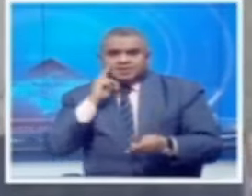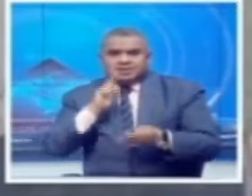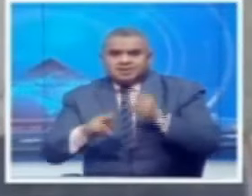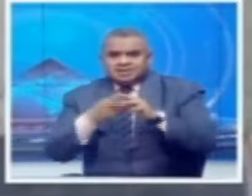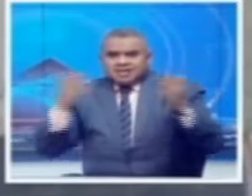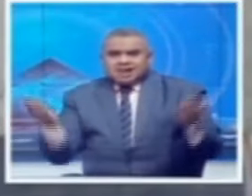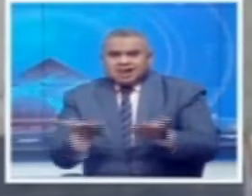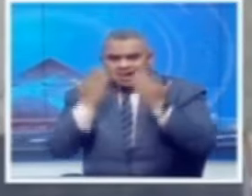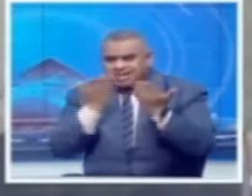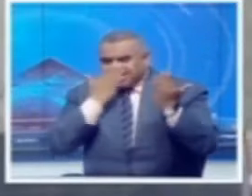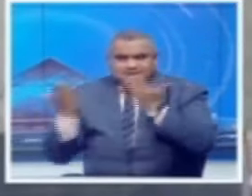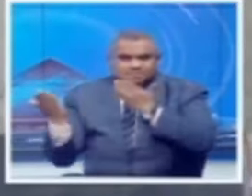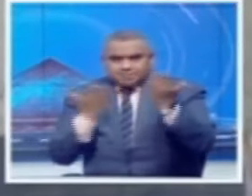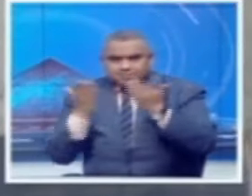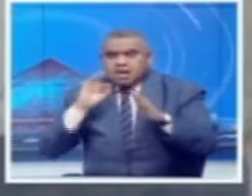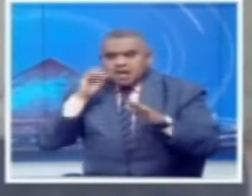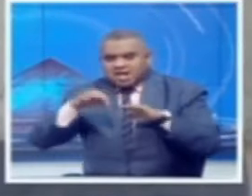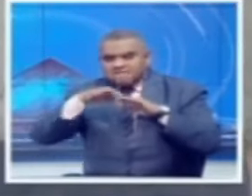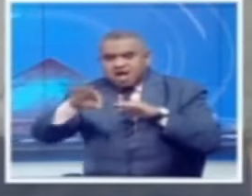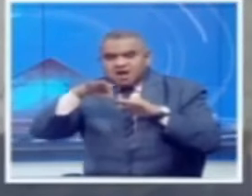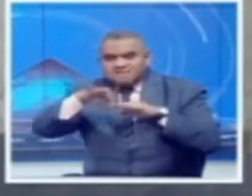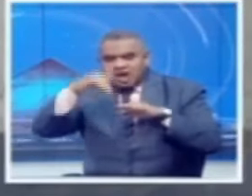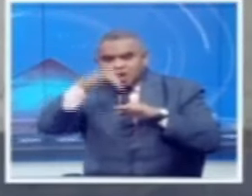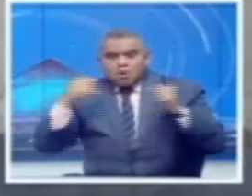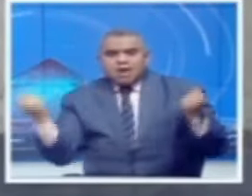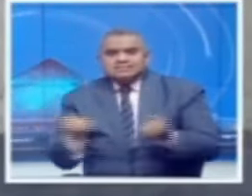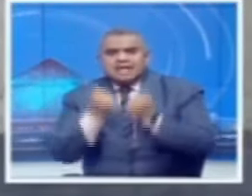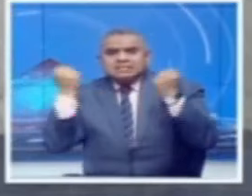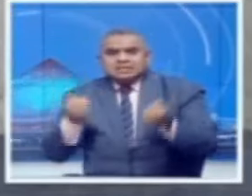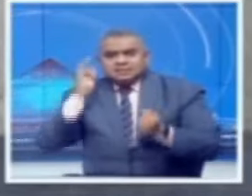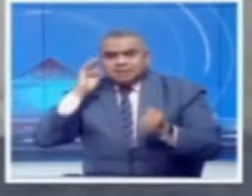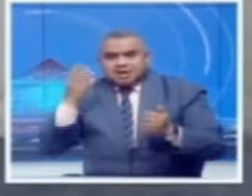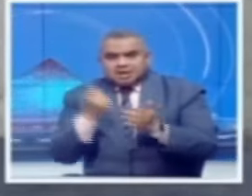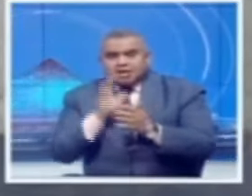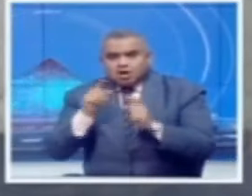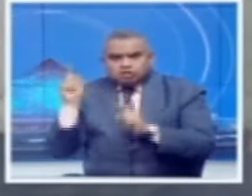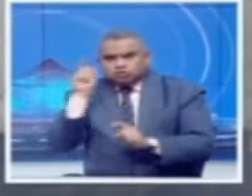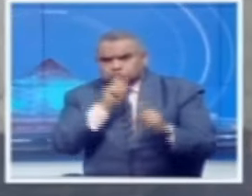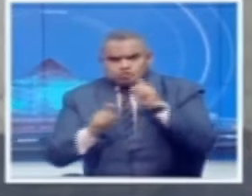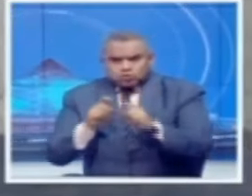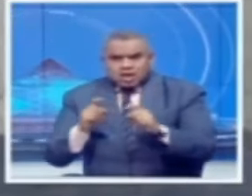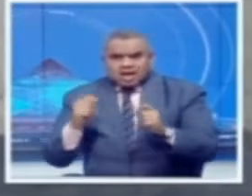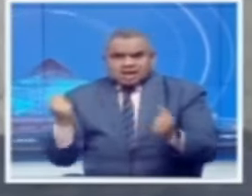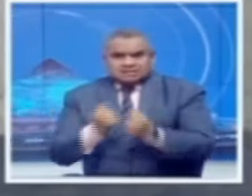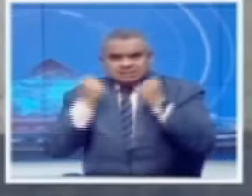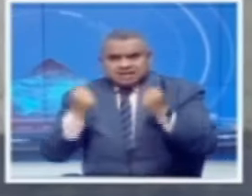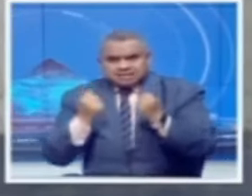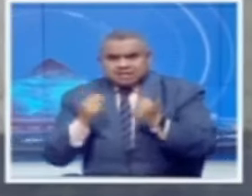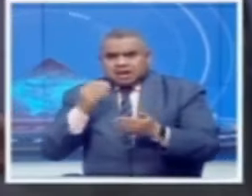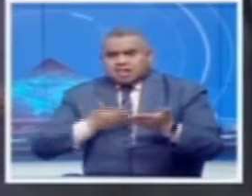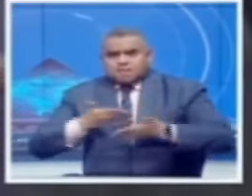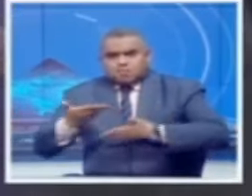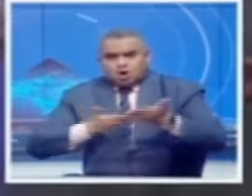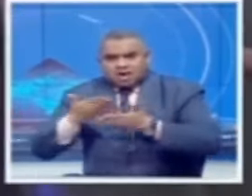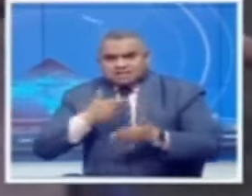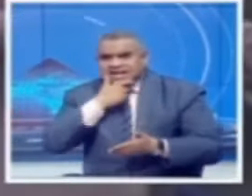القراءه، لا، في مهارات فرعيه اخرى، وازاي يتدرب على انه يحل اسئله معينه، يتدرب على انه يعمل محادثه كامله